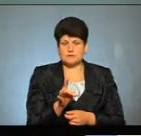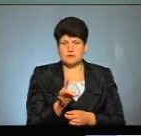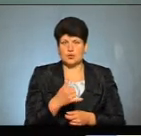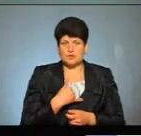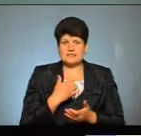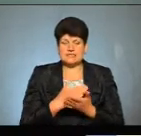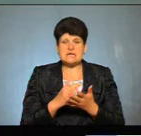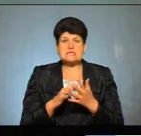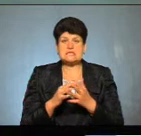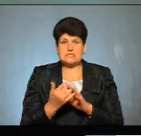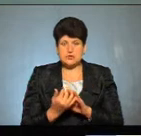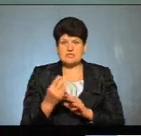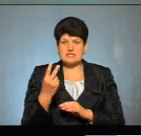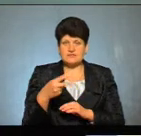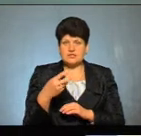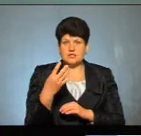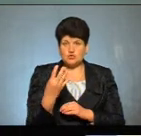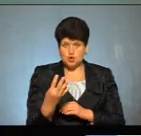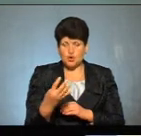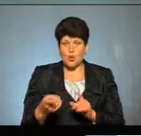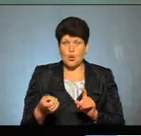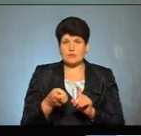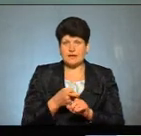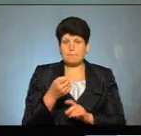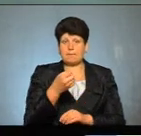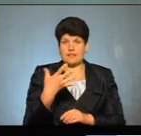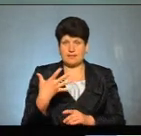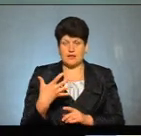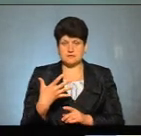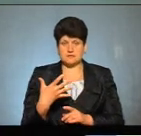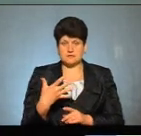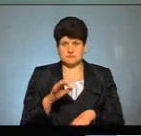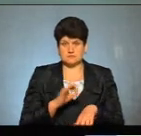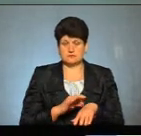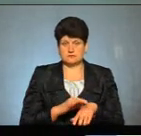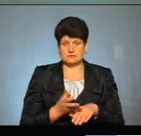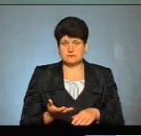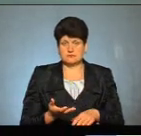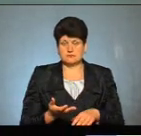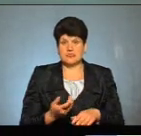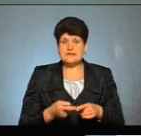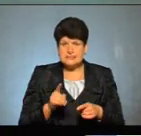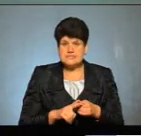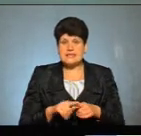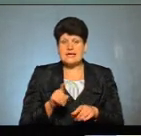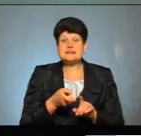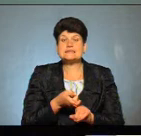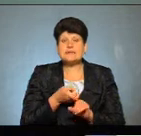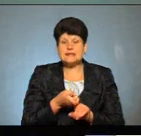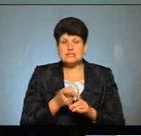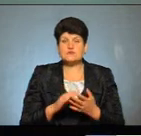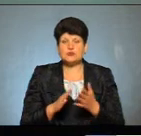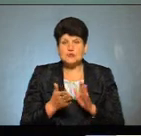є село, де із 24 контактних 15 позитивних. Тобто це залежить від ситуації на